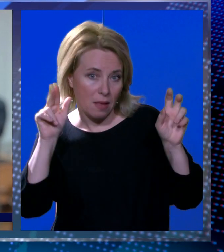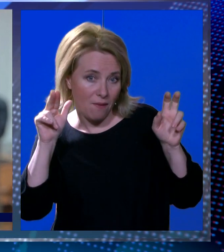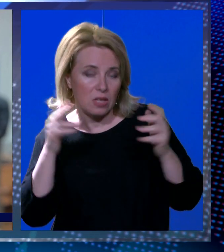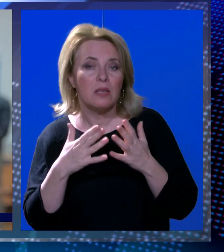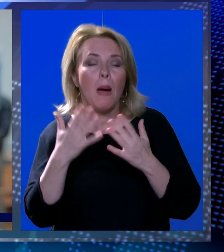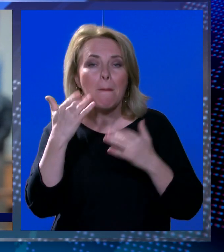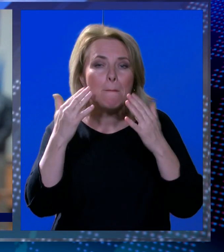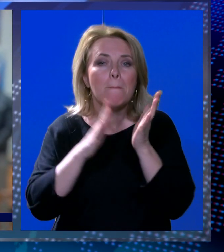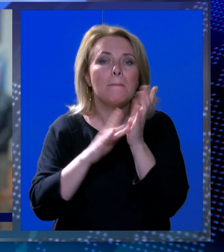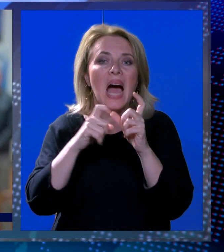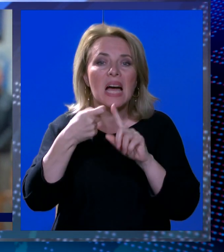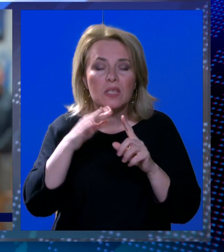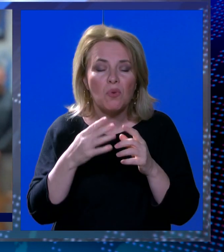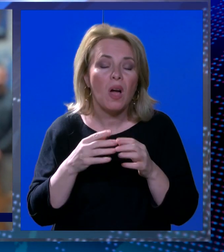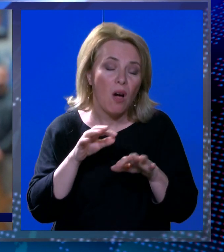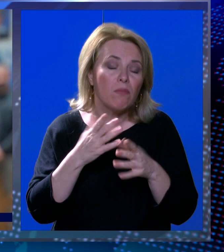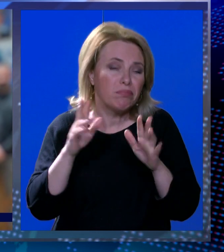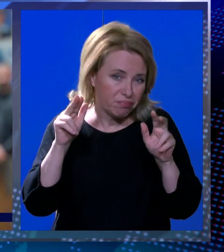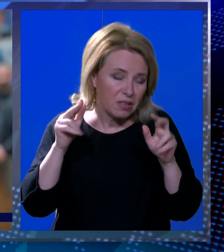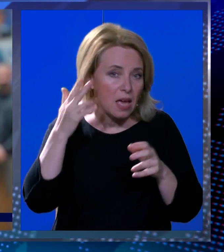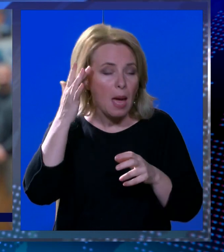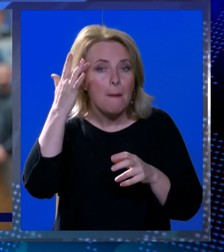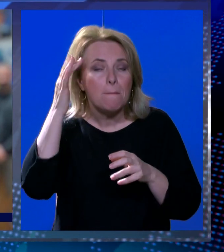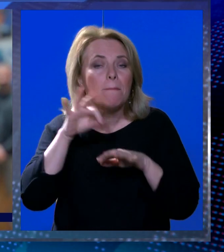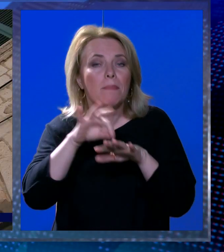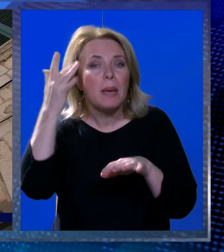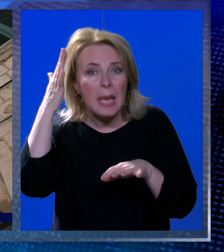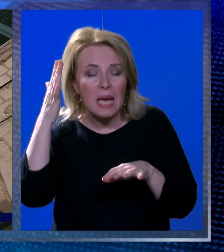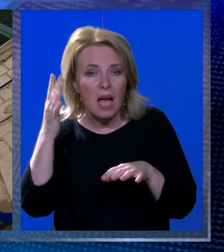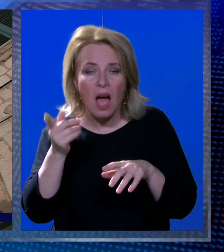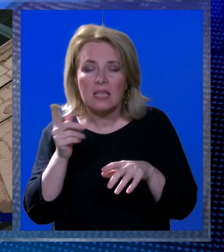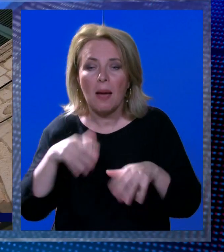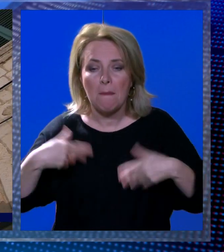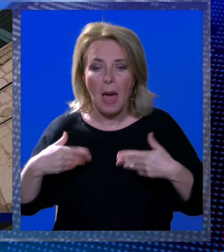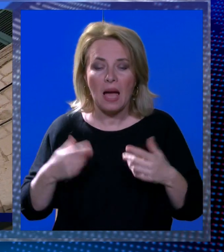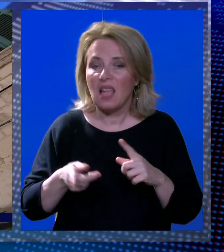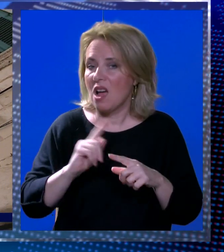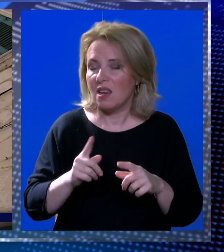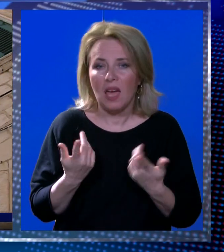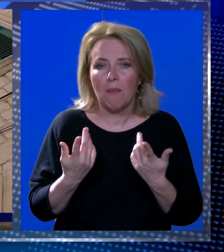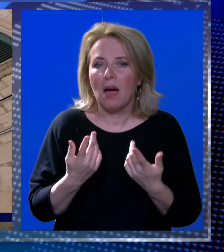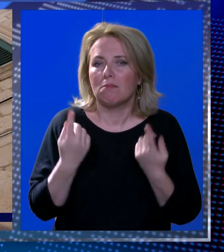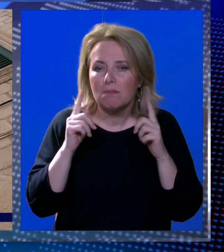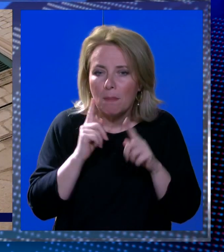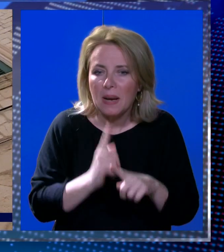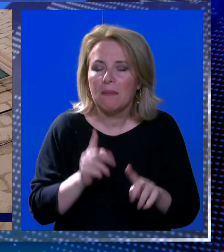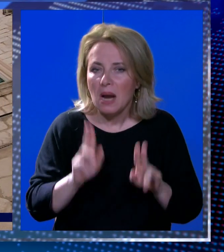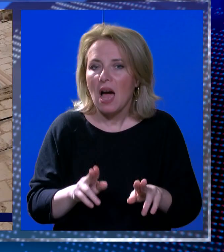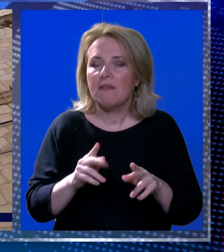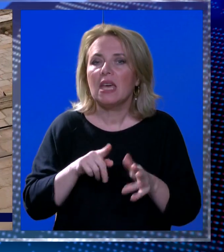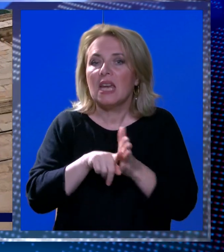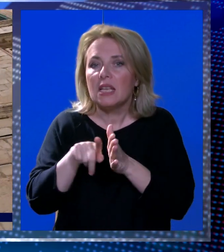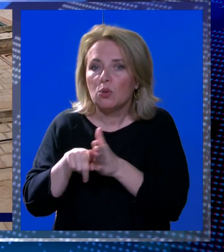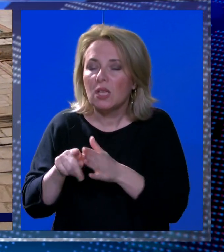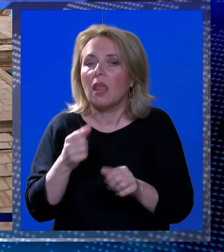brige za mlade u županiji, dok su stvarne namjere često usmjerene prema političkim ambicijama, bez konkretnih rezultata i